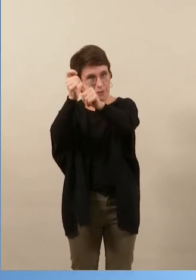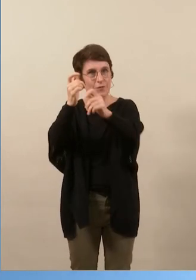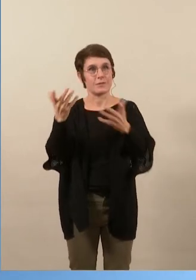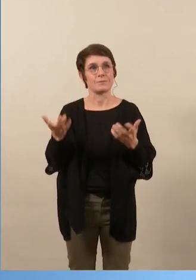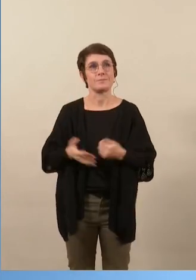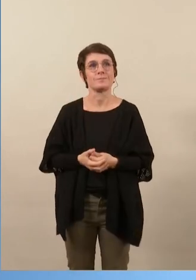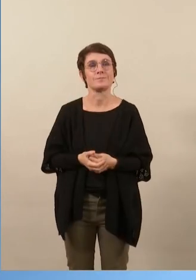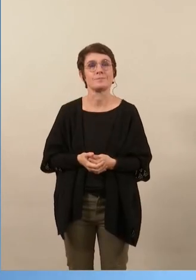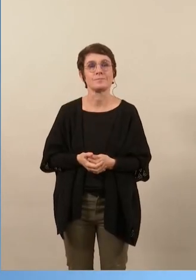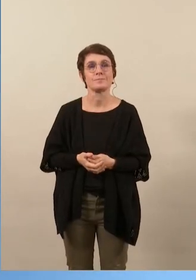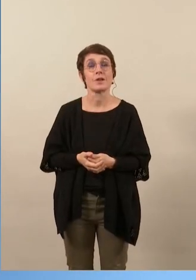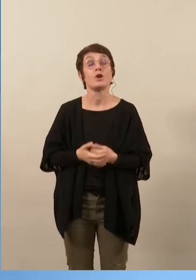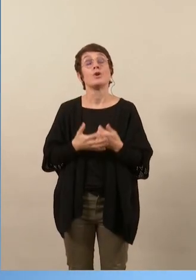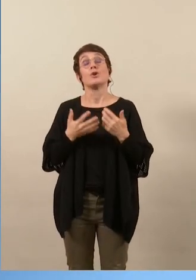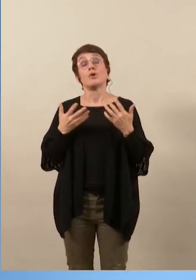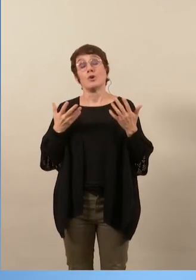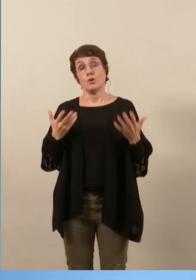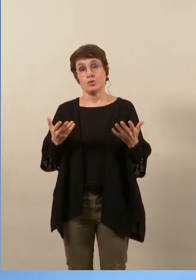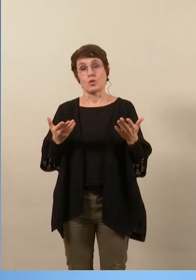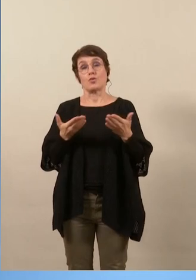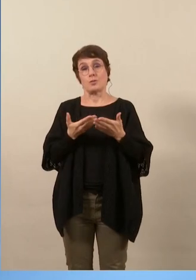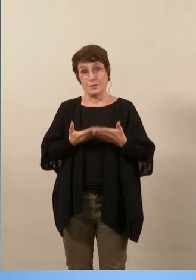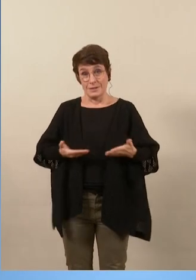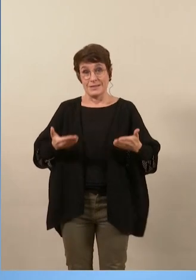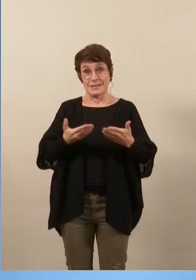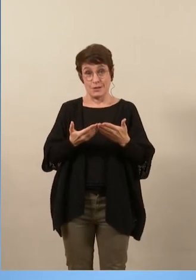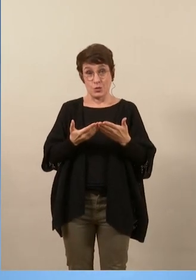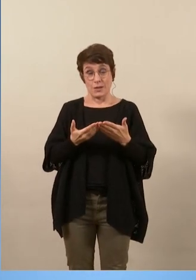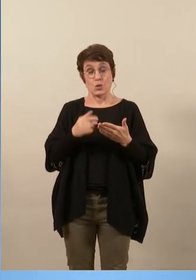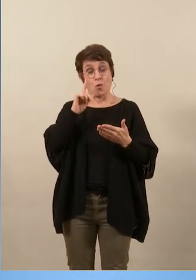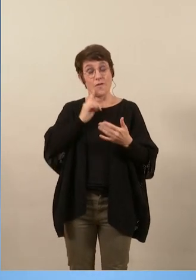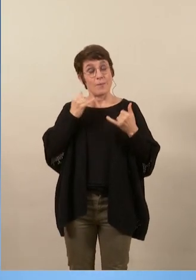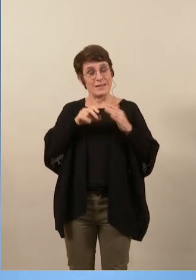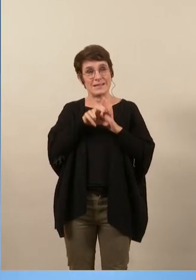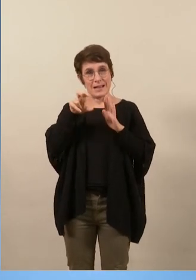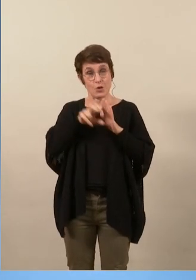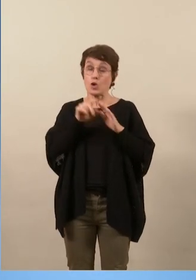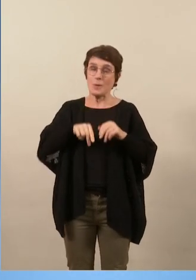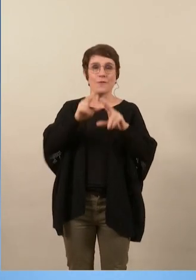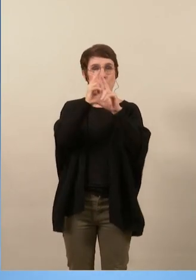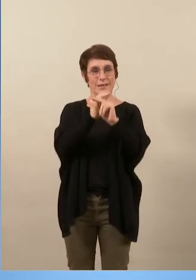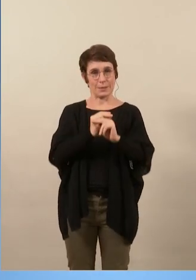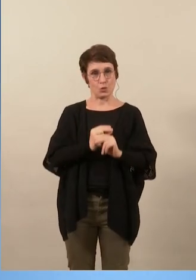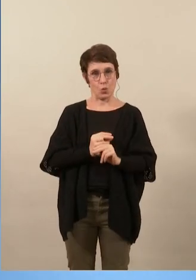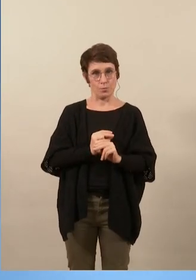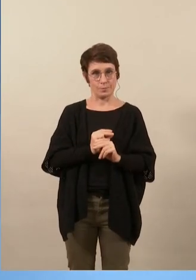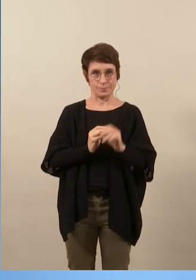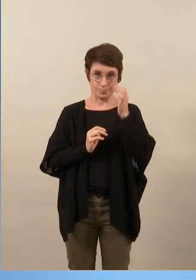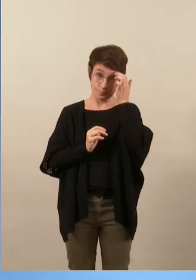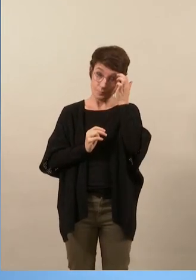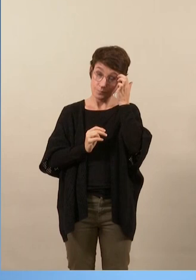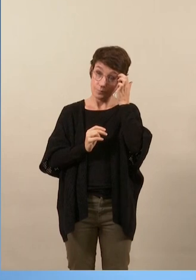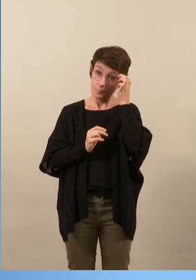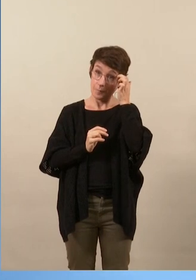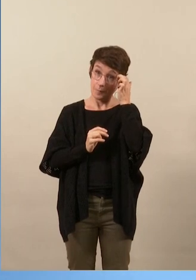personnes il faut donc décrire la situation des femmes agronobles et ailleurs afin de ne pas tomber dans le piège d'un poser une vision du monde qui serait